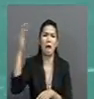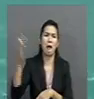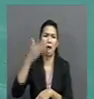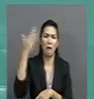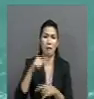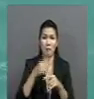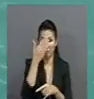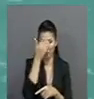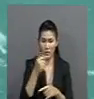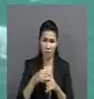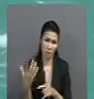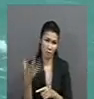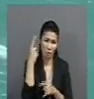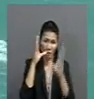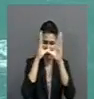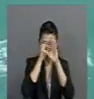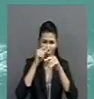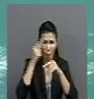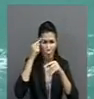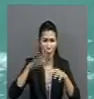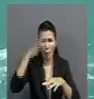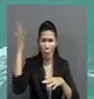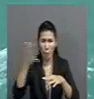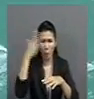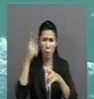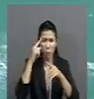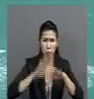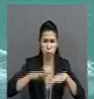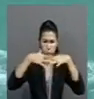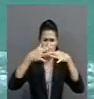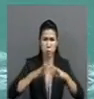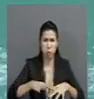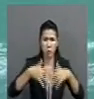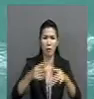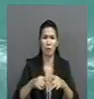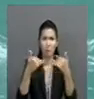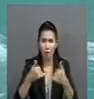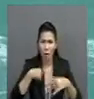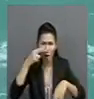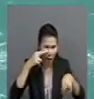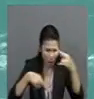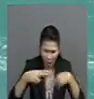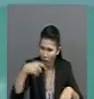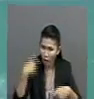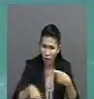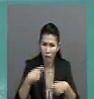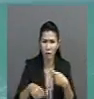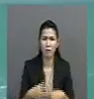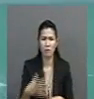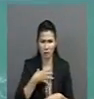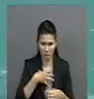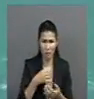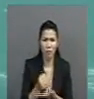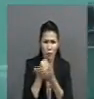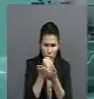าตั้งแต่เมื่อคืนที่ผ่านมาคลื่นลมแรงครับคลื่นสูง 2-3 เมตรมาวันนี้จะค้นหาก็ลำบากมีเรือพยายามจะเข้าไป